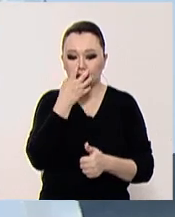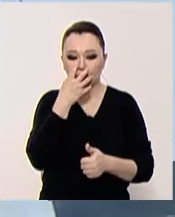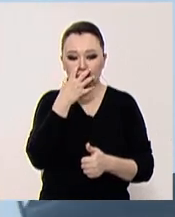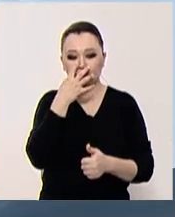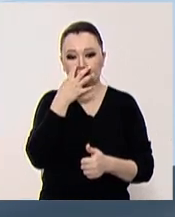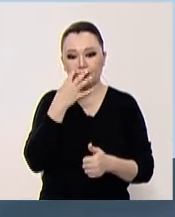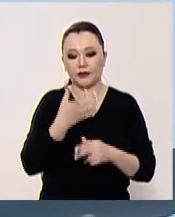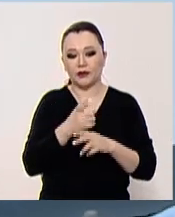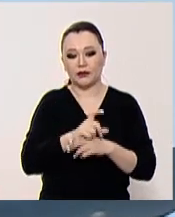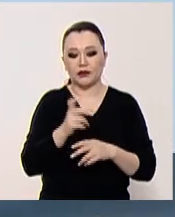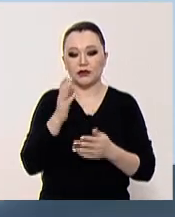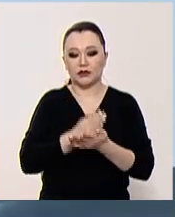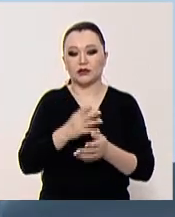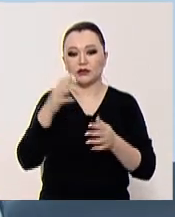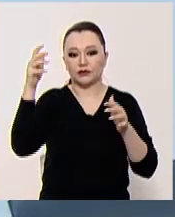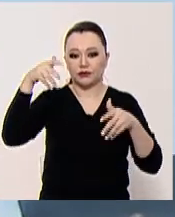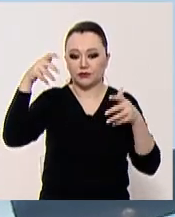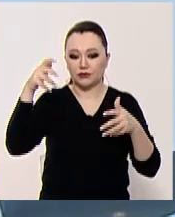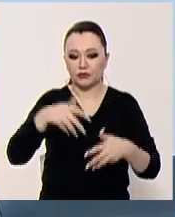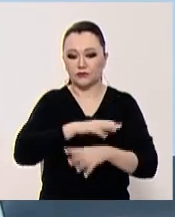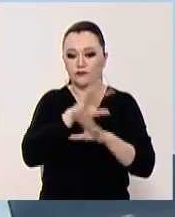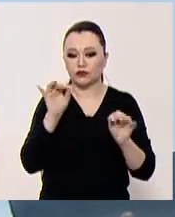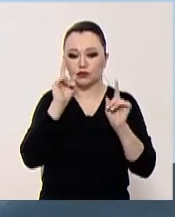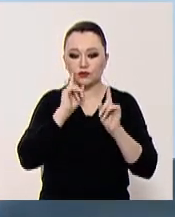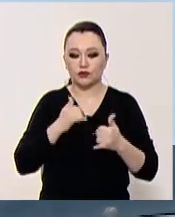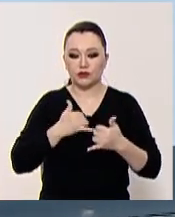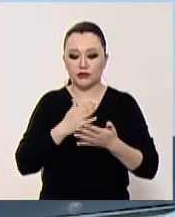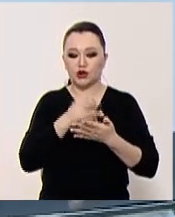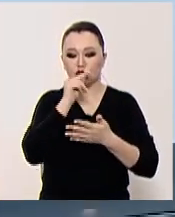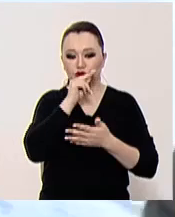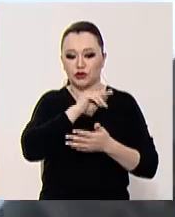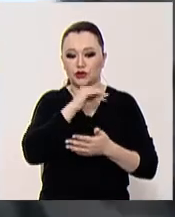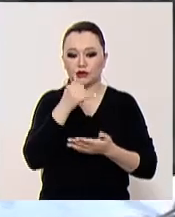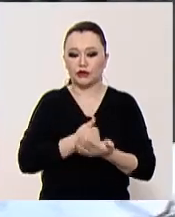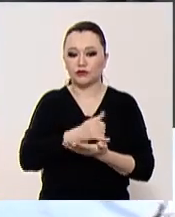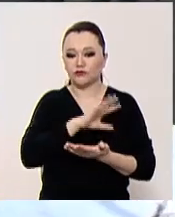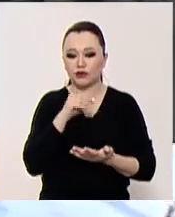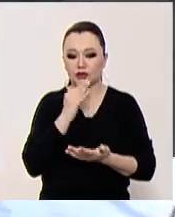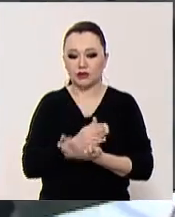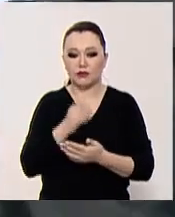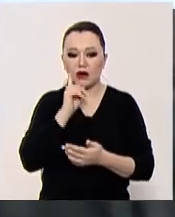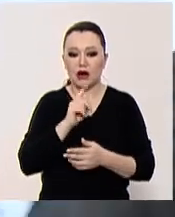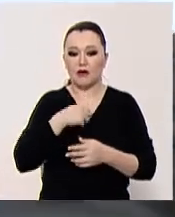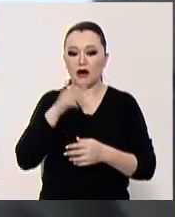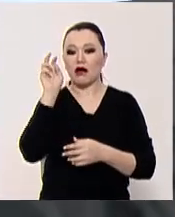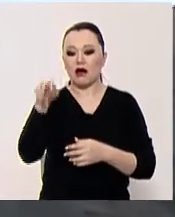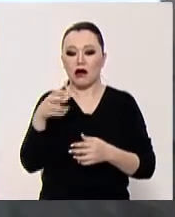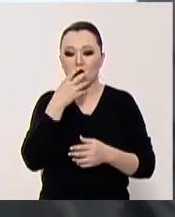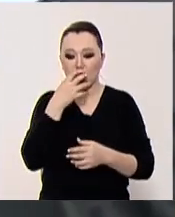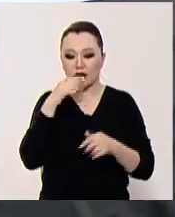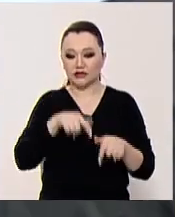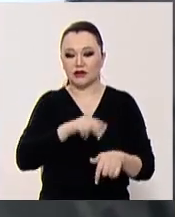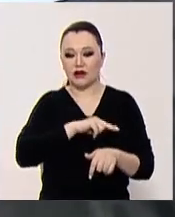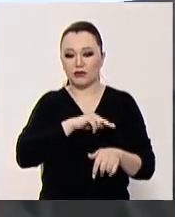теплый. Там есть еще кондеры. Все удобства есть у нас. Чайники, все есть. Мы пока там туда пойдем греться, здесь